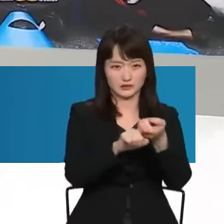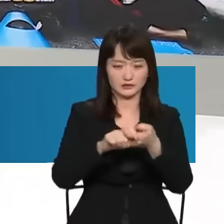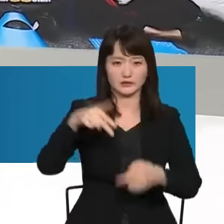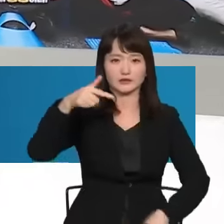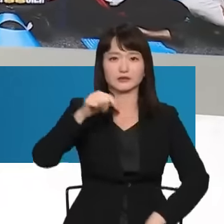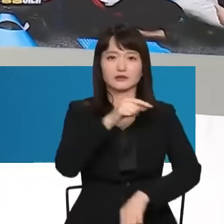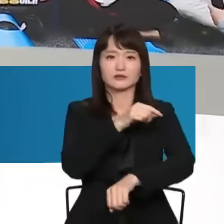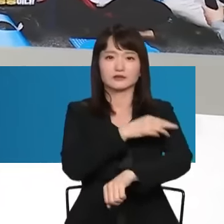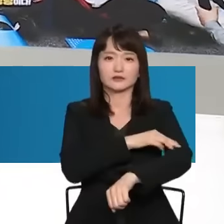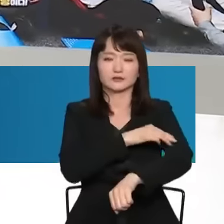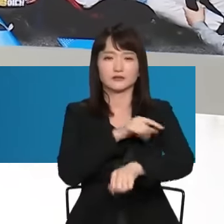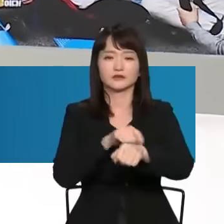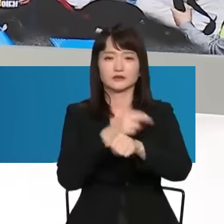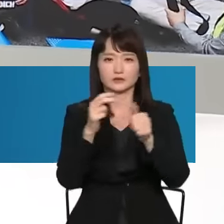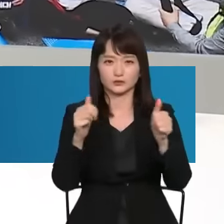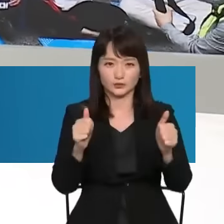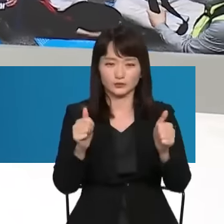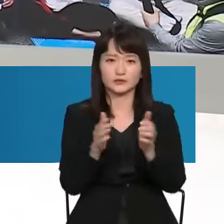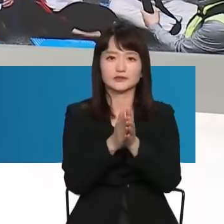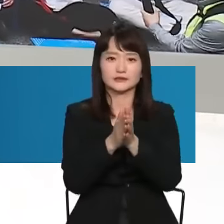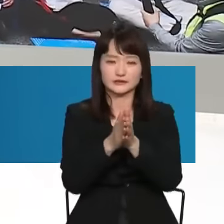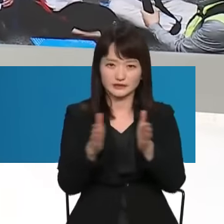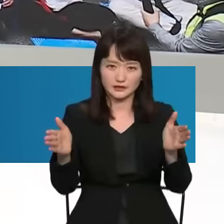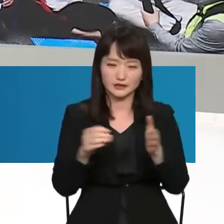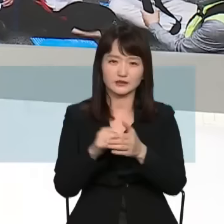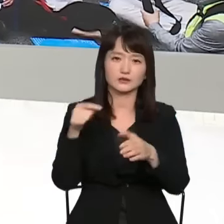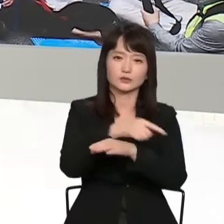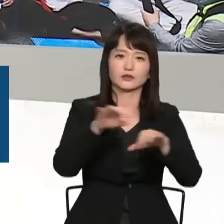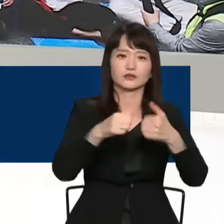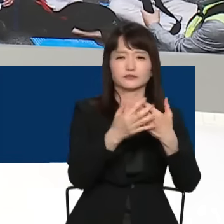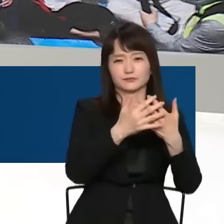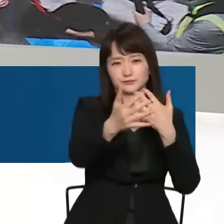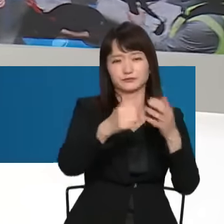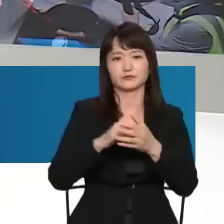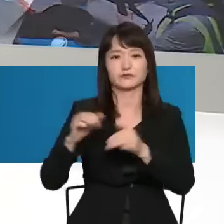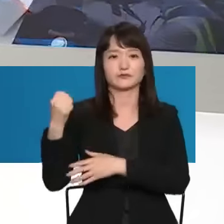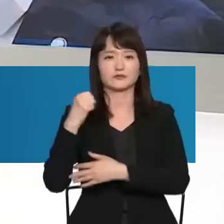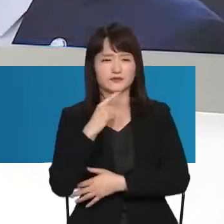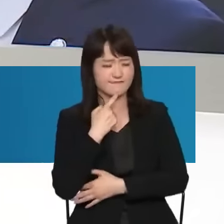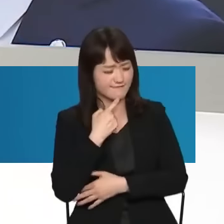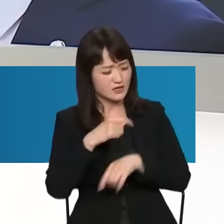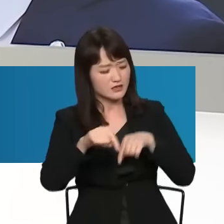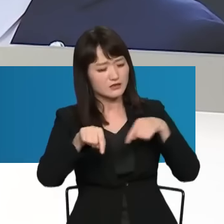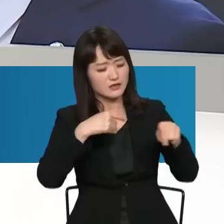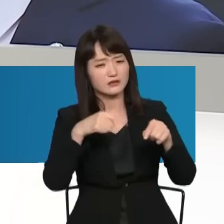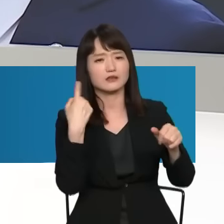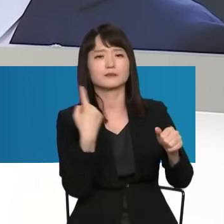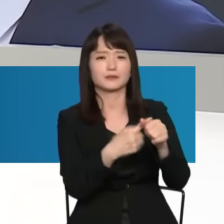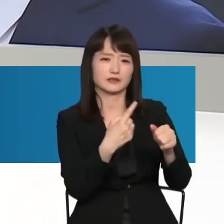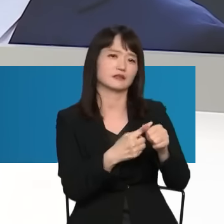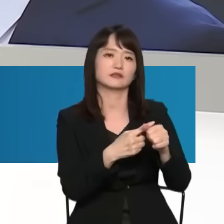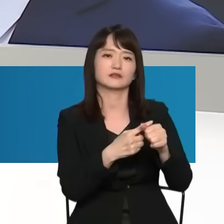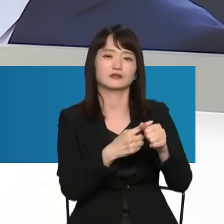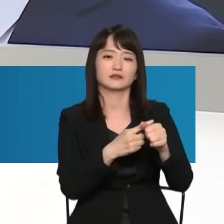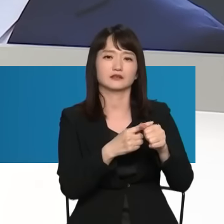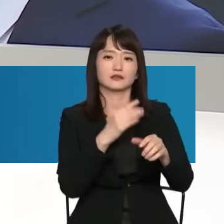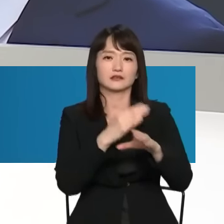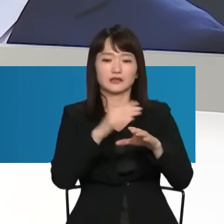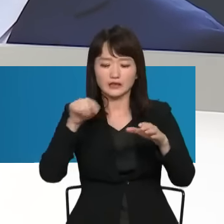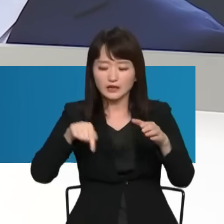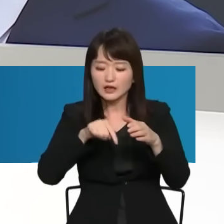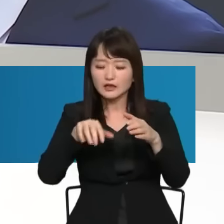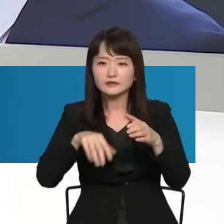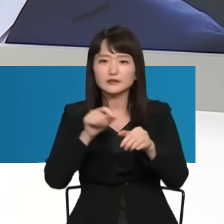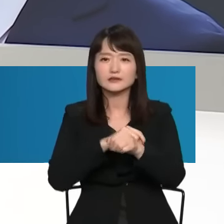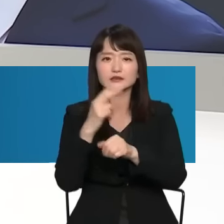도입을 촉구하는 대규모 장외 집회를 열었습니다. 국민의힘은 떼쓰기 정치라며 비판했지만 당 안에서도